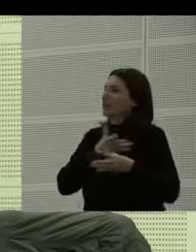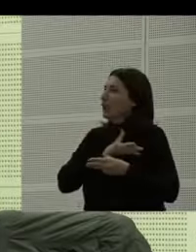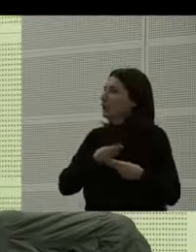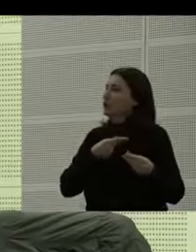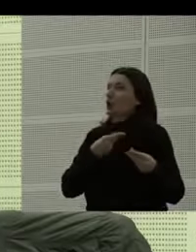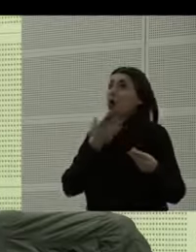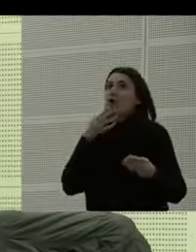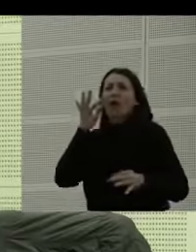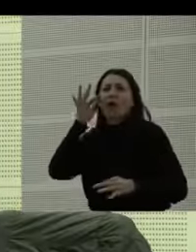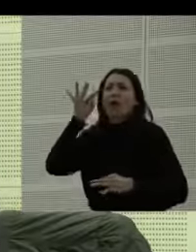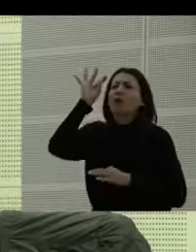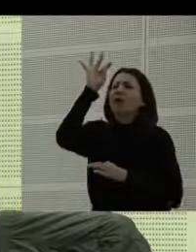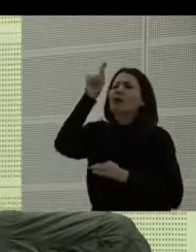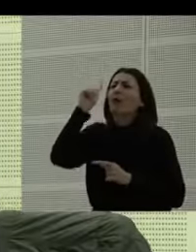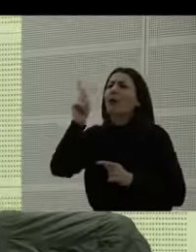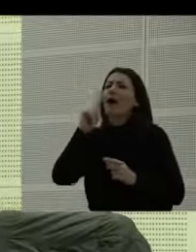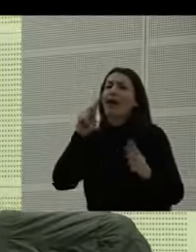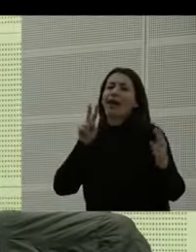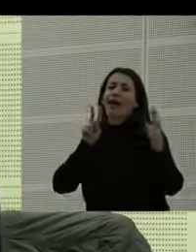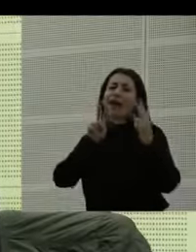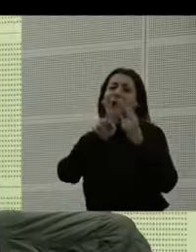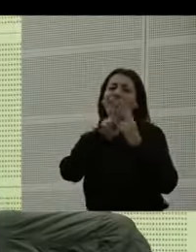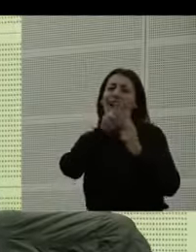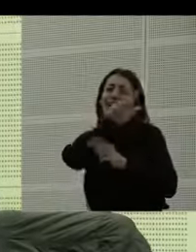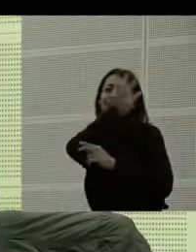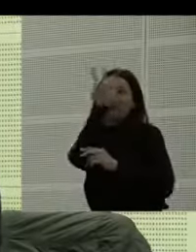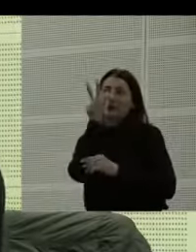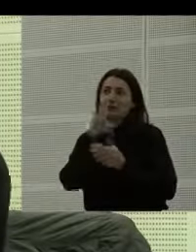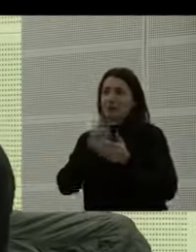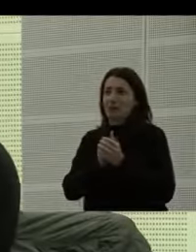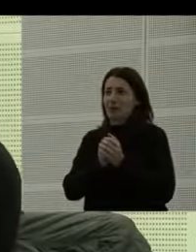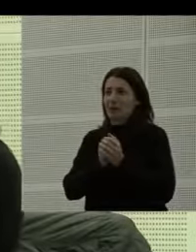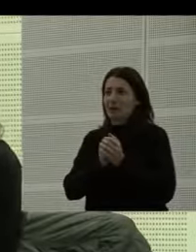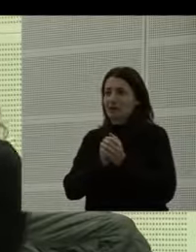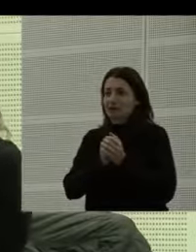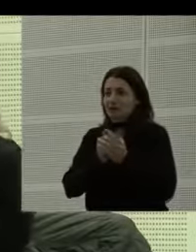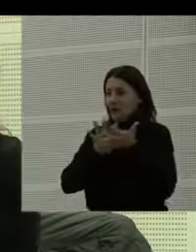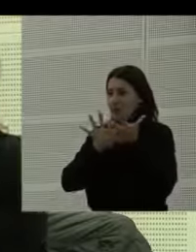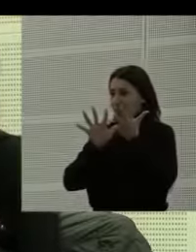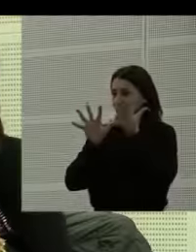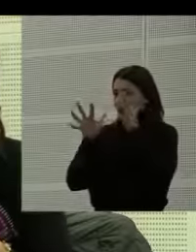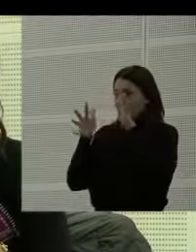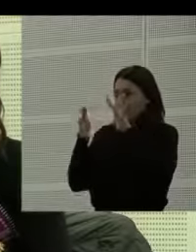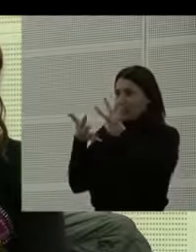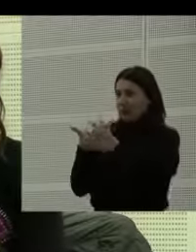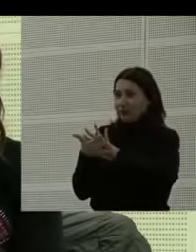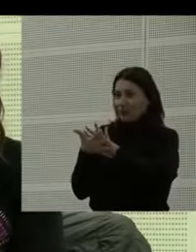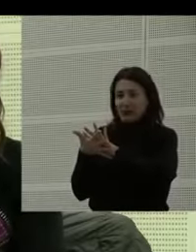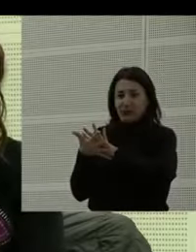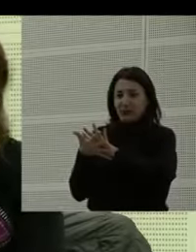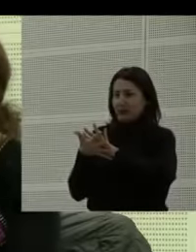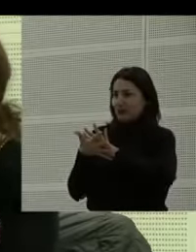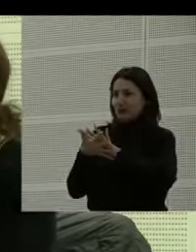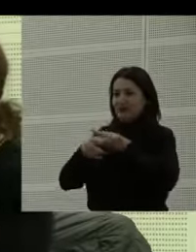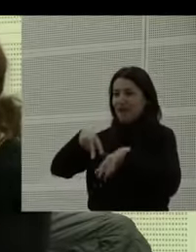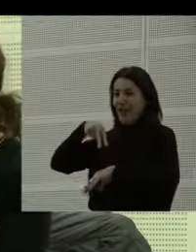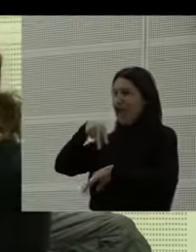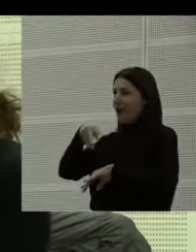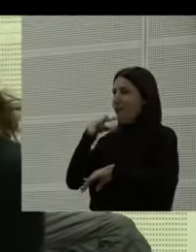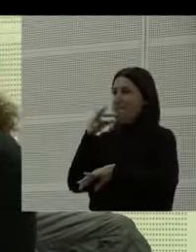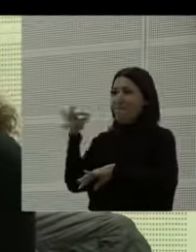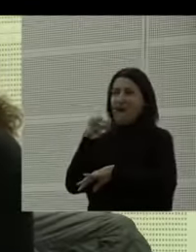incontrare il suo principe. E così, con le gambe, bellissima, arriva sulla terra e incontra